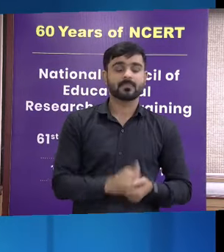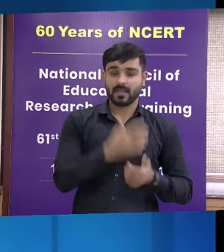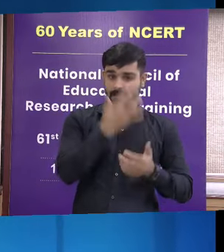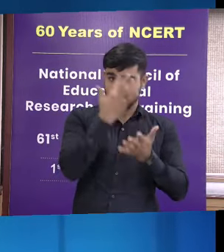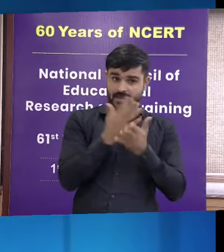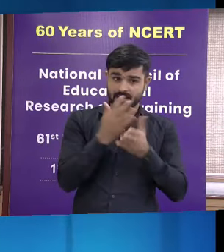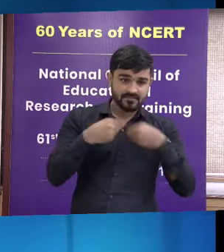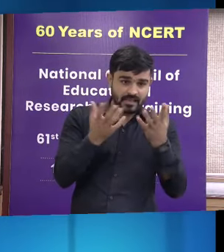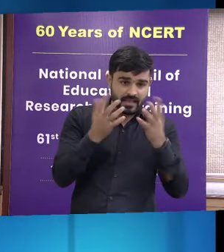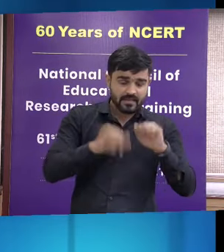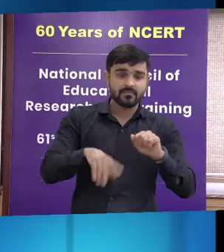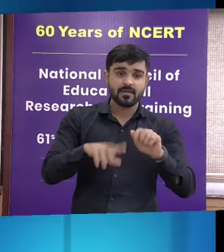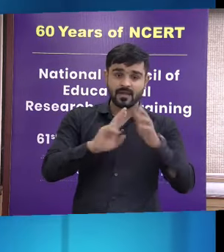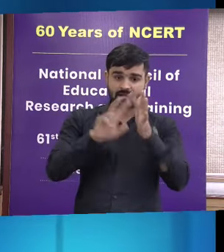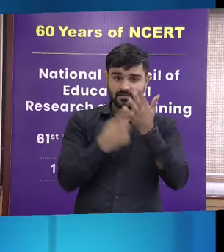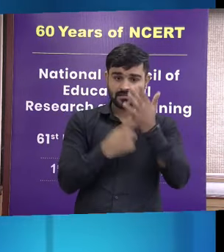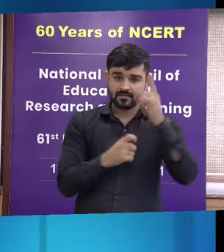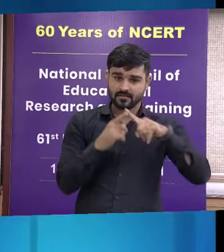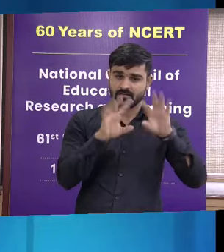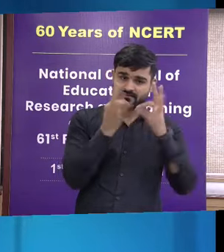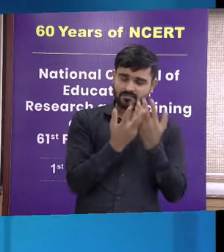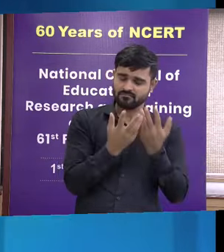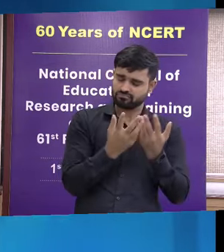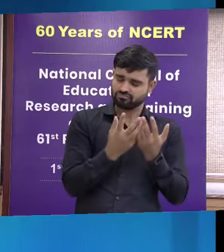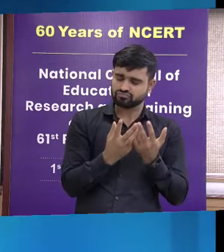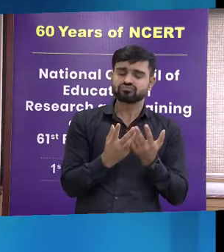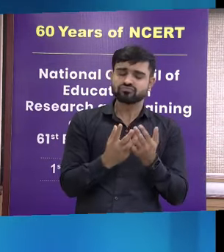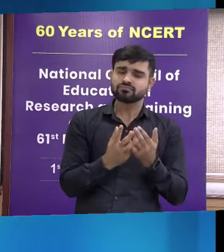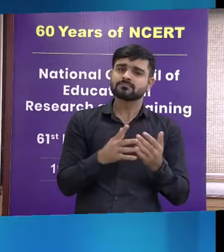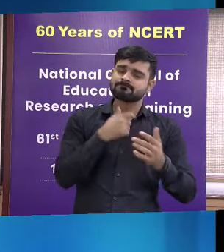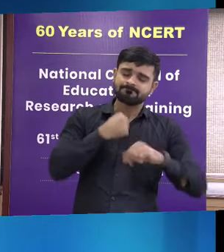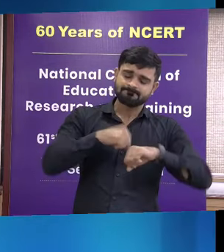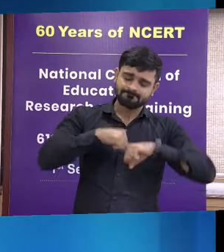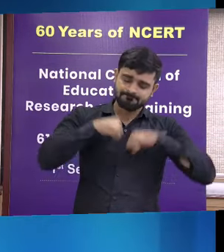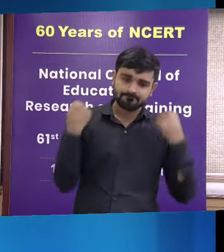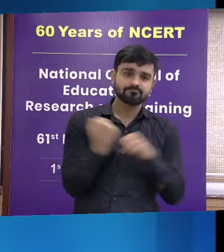एनसीईआरटी परिवार इस बात पर सतत कार्यरत है,